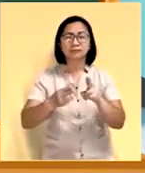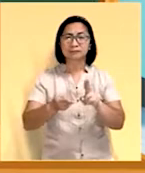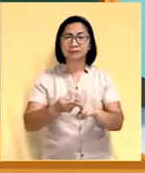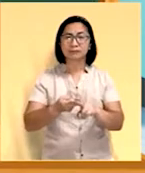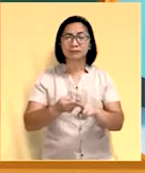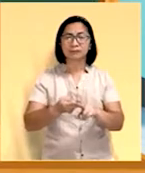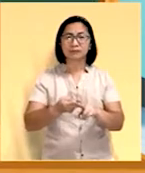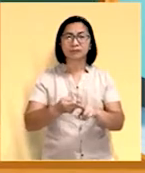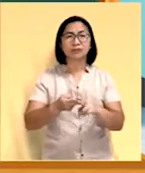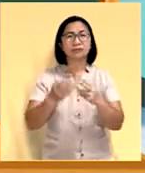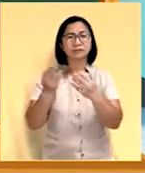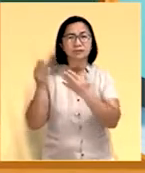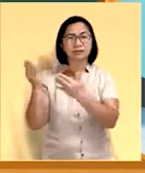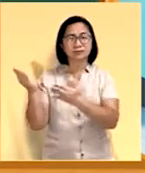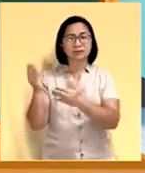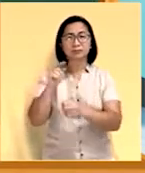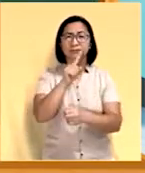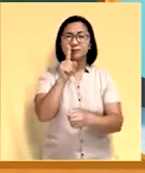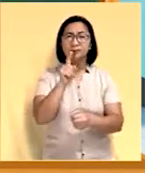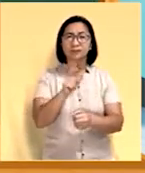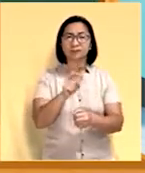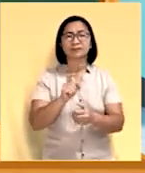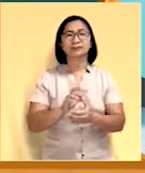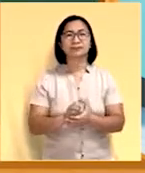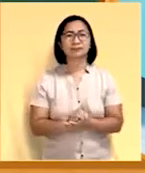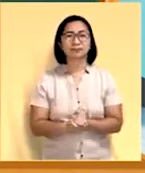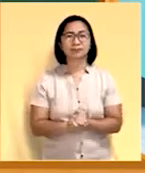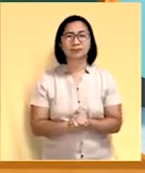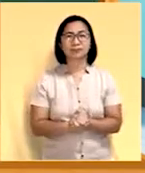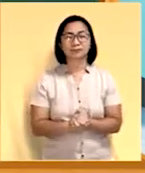Ano-anong numbers ang mga ito?